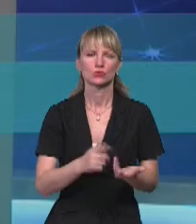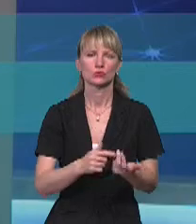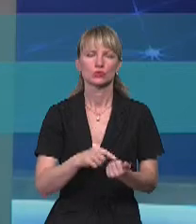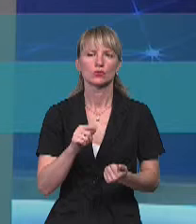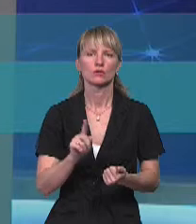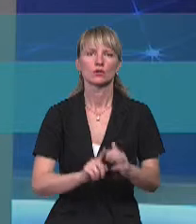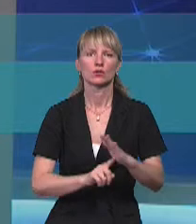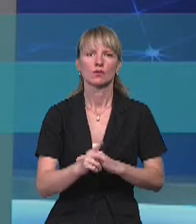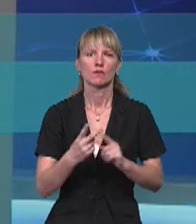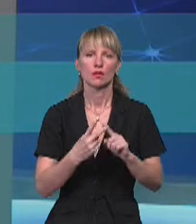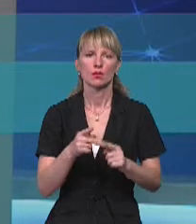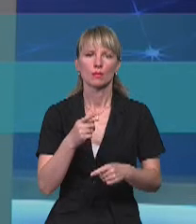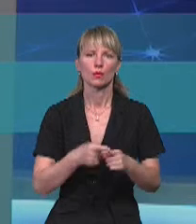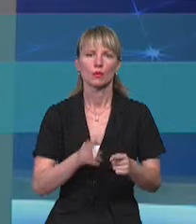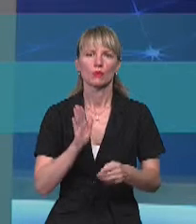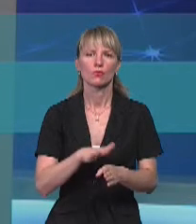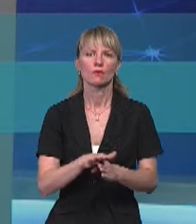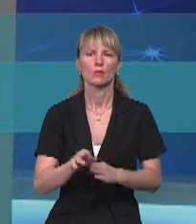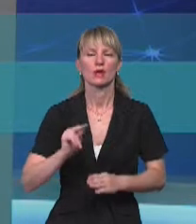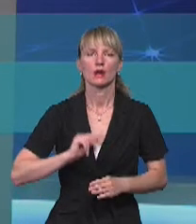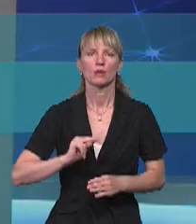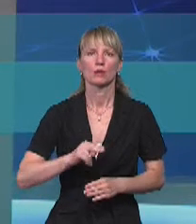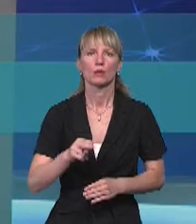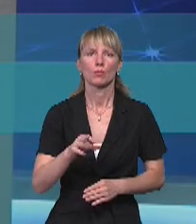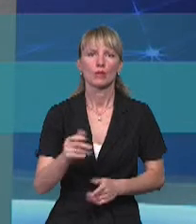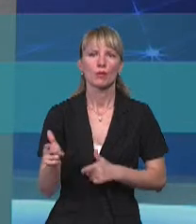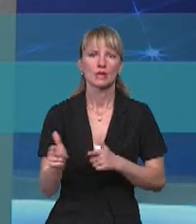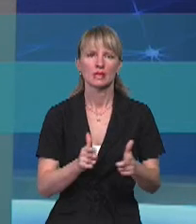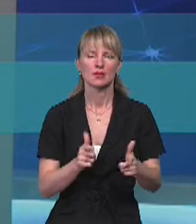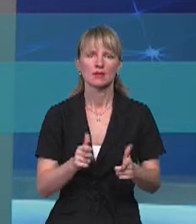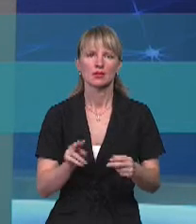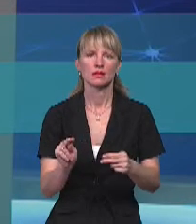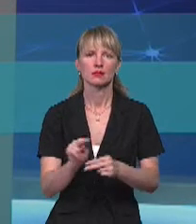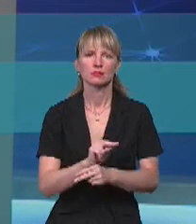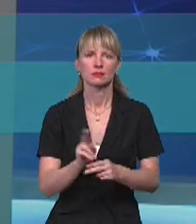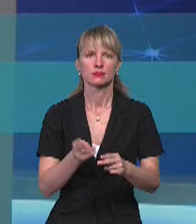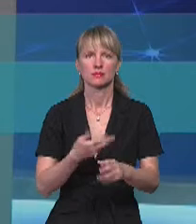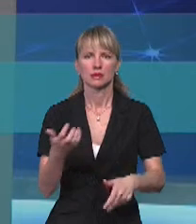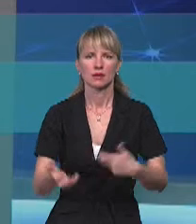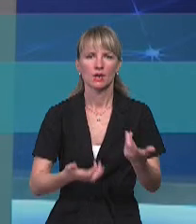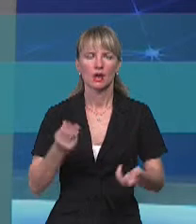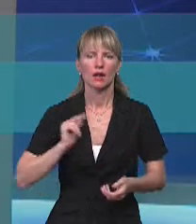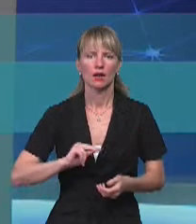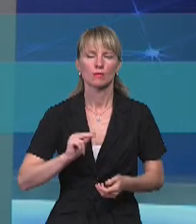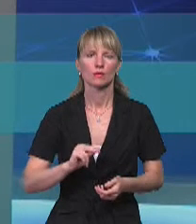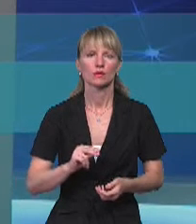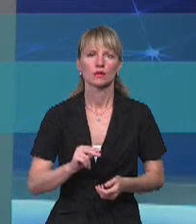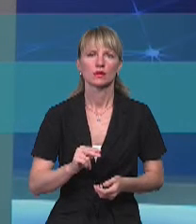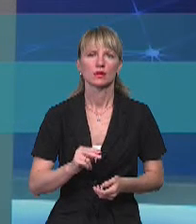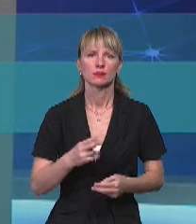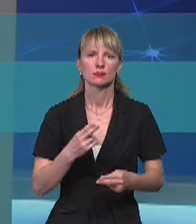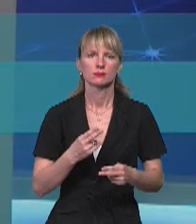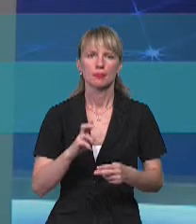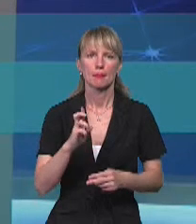во второй половині, будуть виконані роботи по підготовительній, всі демонтажні роботи. Работы с